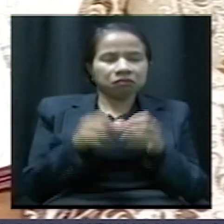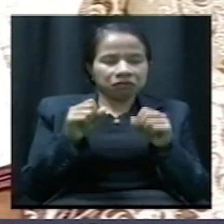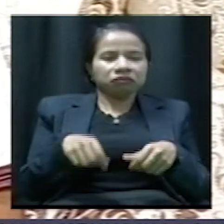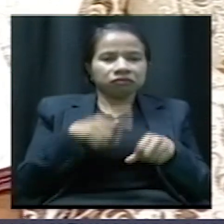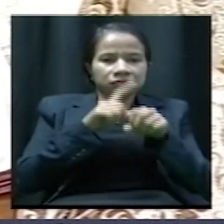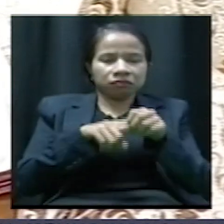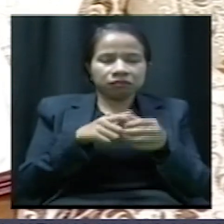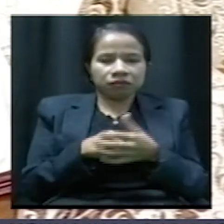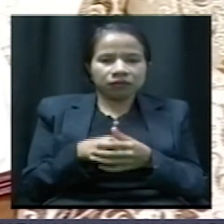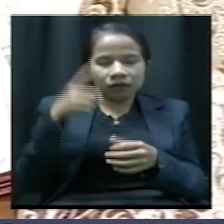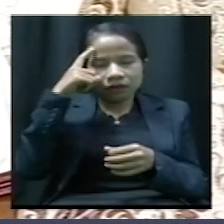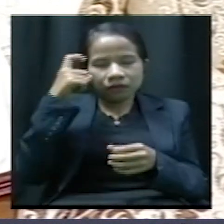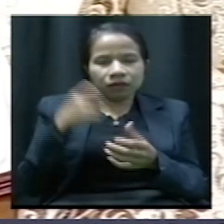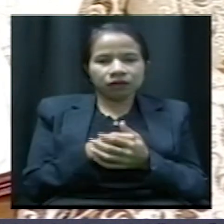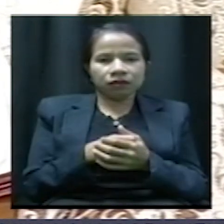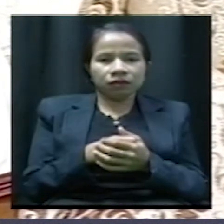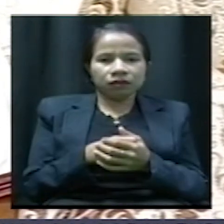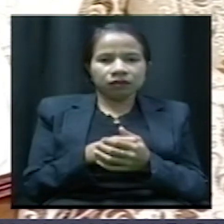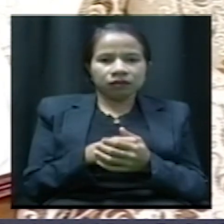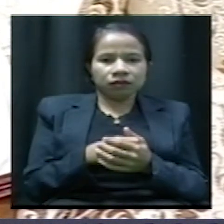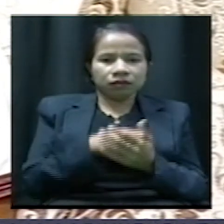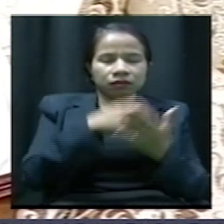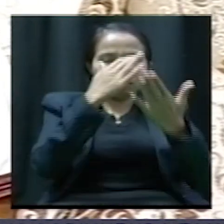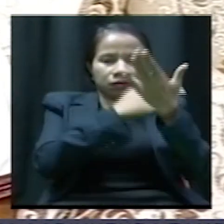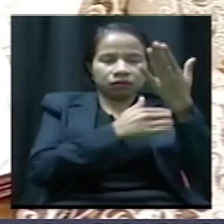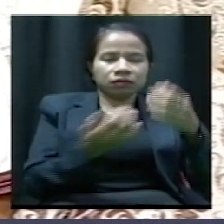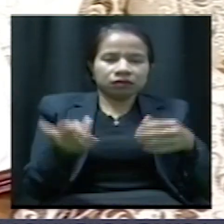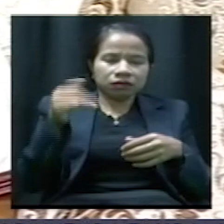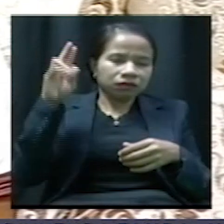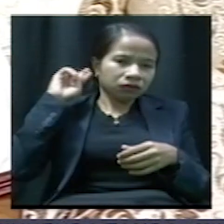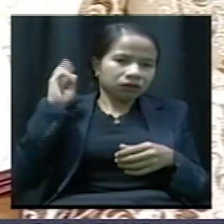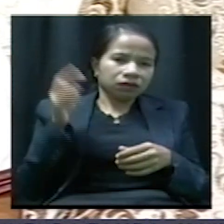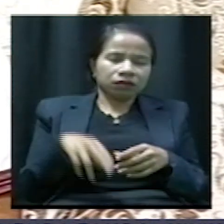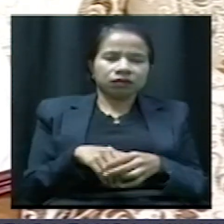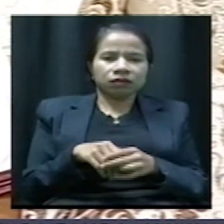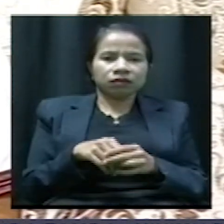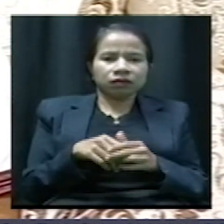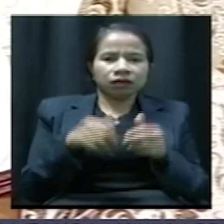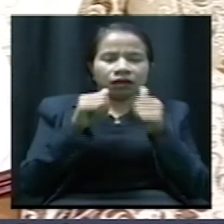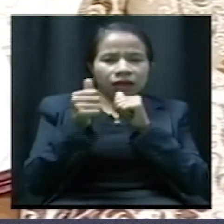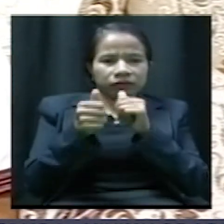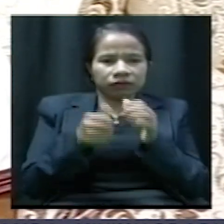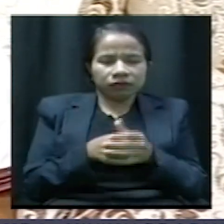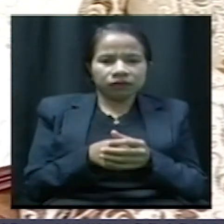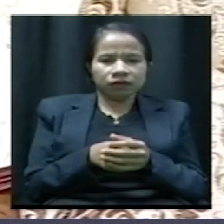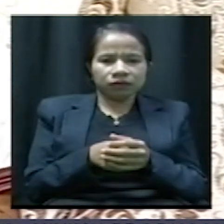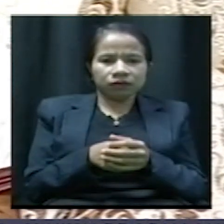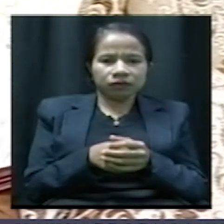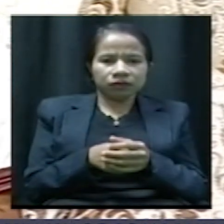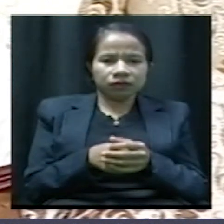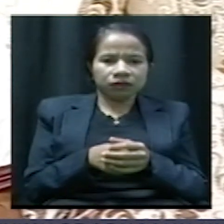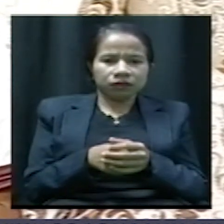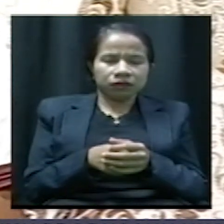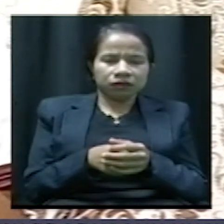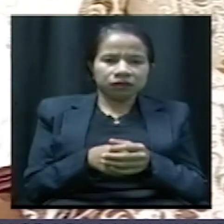biban tamba de to requisito sirane sane ma ka impede dar mo sirarona de te a visu ni hane sane